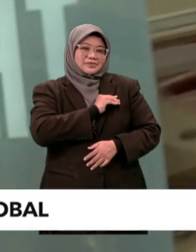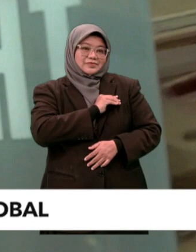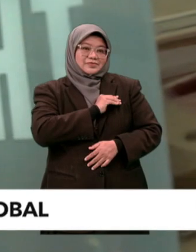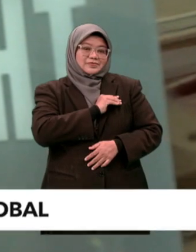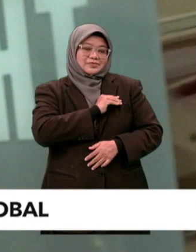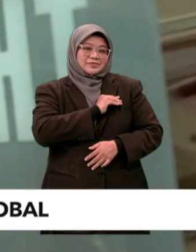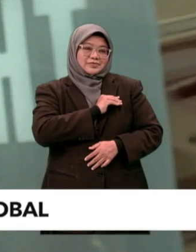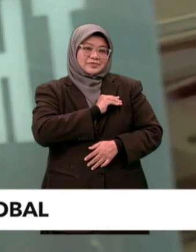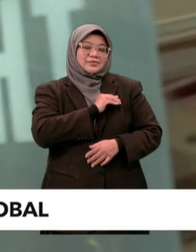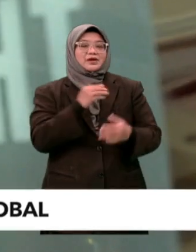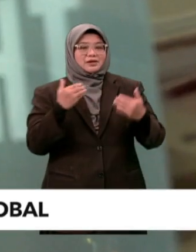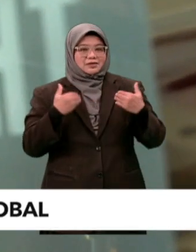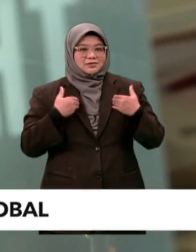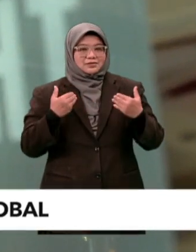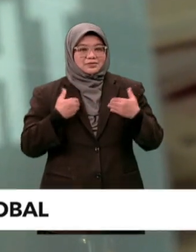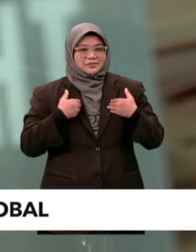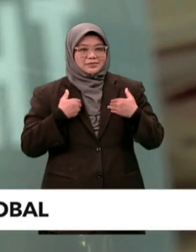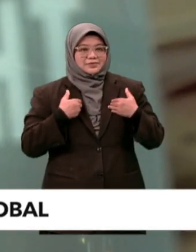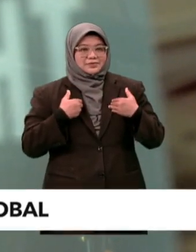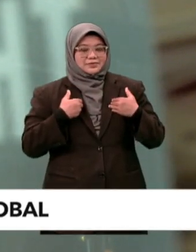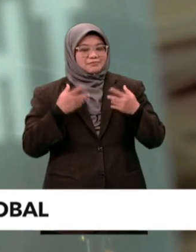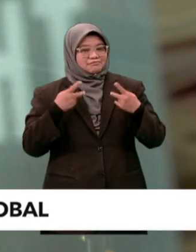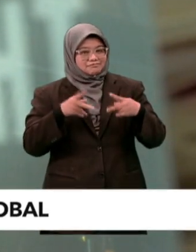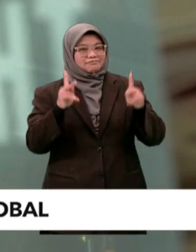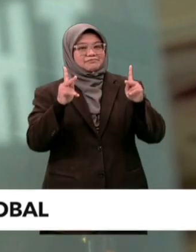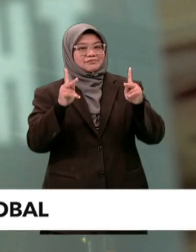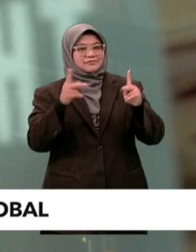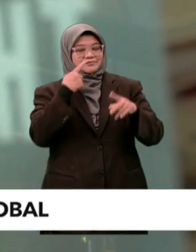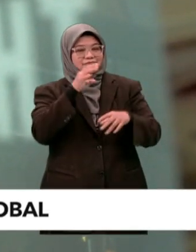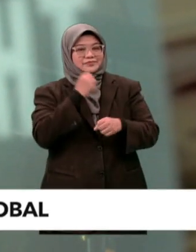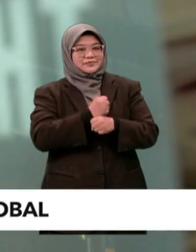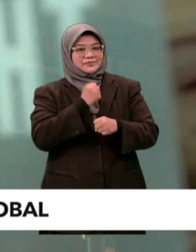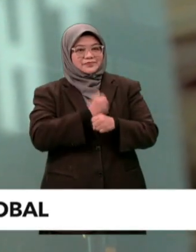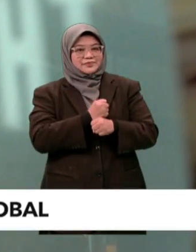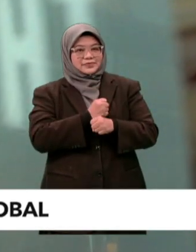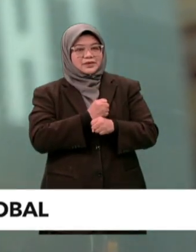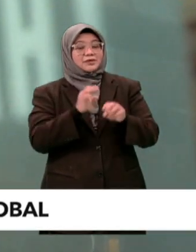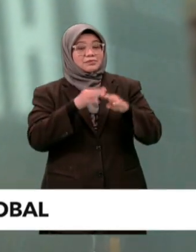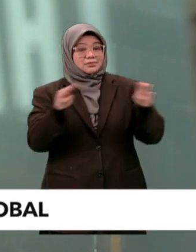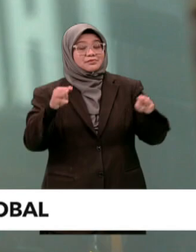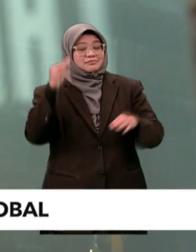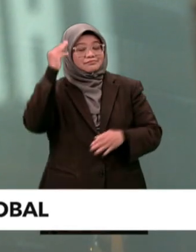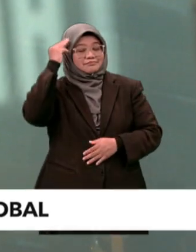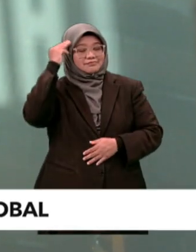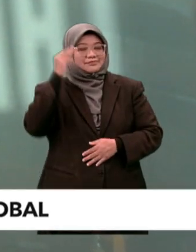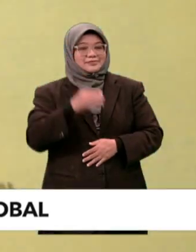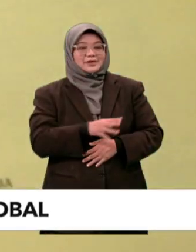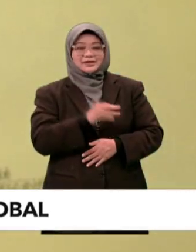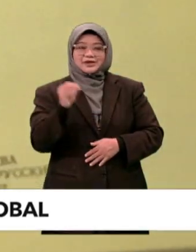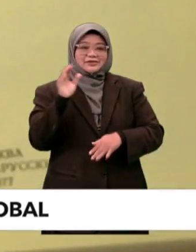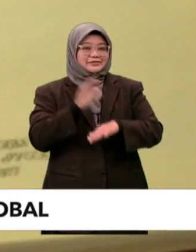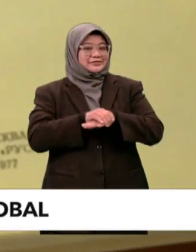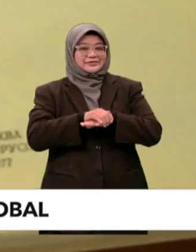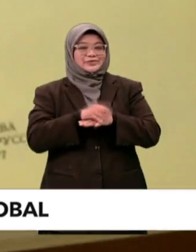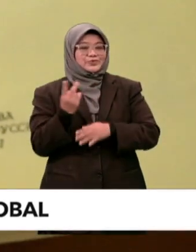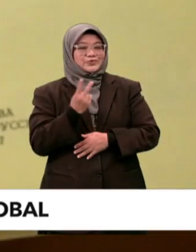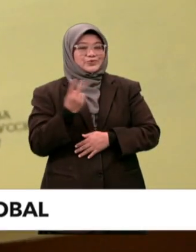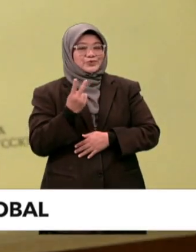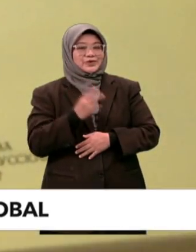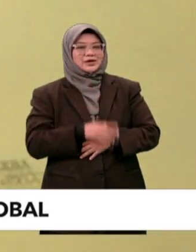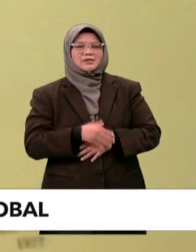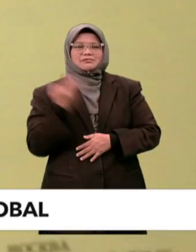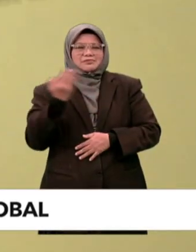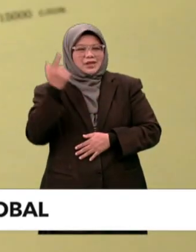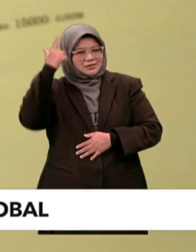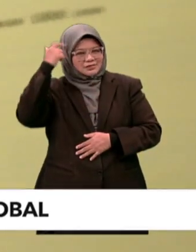ada juga peluang untuk bekerja dengan bahasa Melayu dalam bahasa Inggris mereka selalu tahu bahasa Inggris